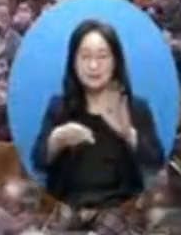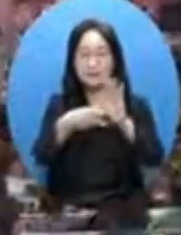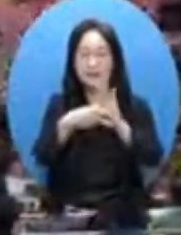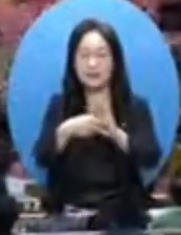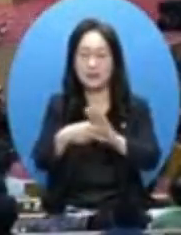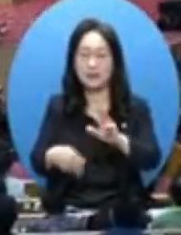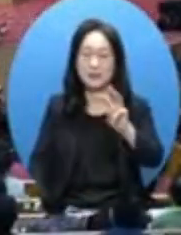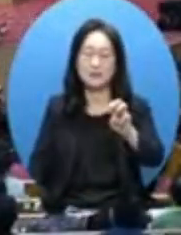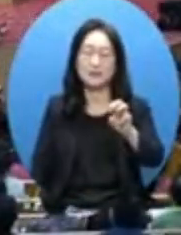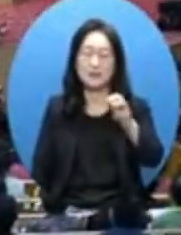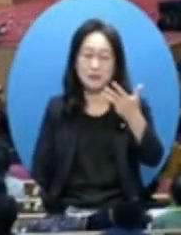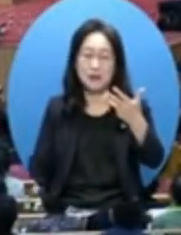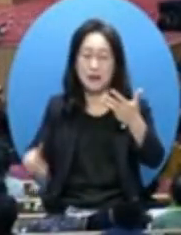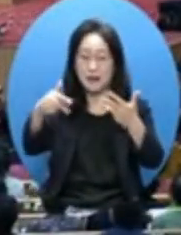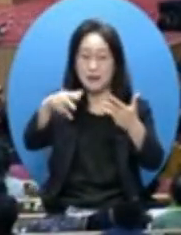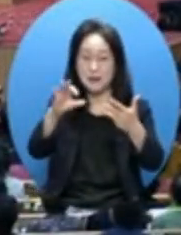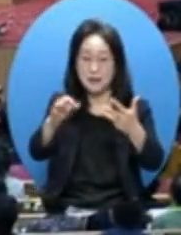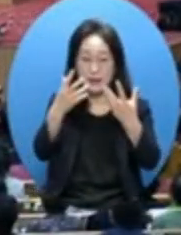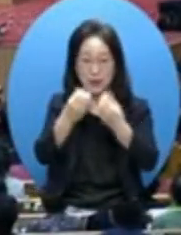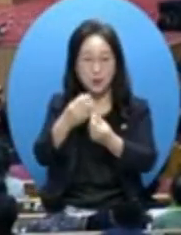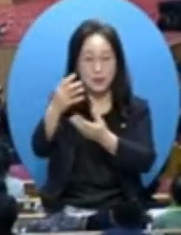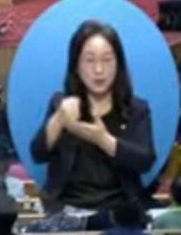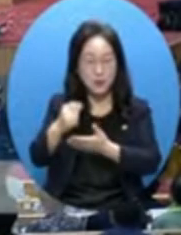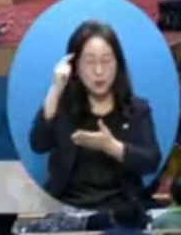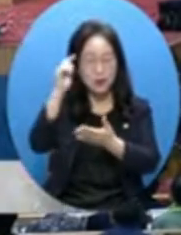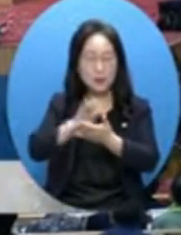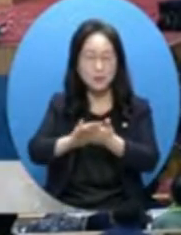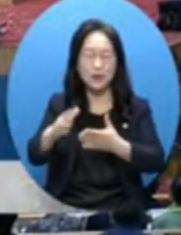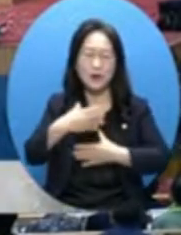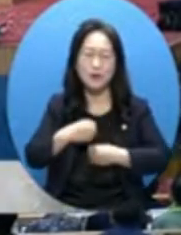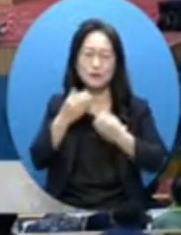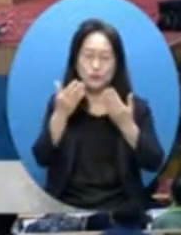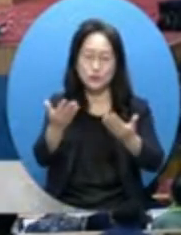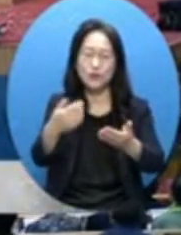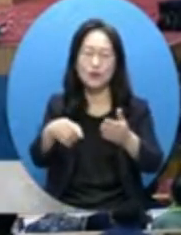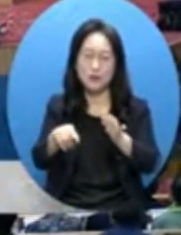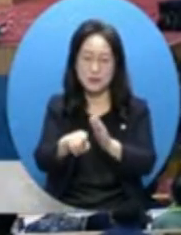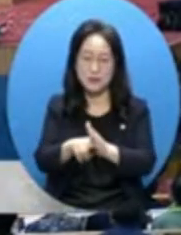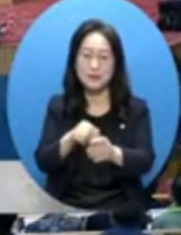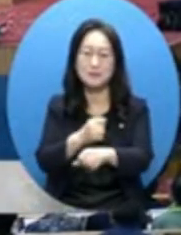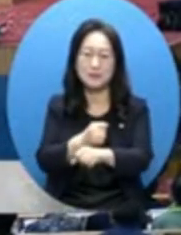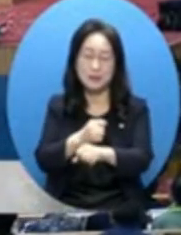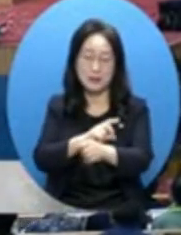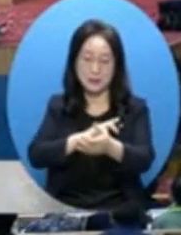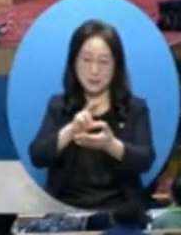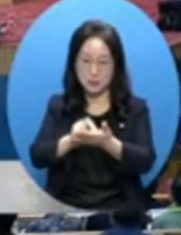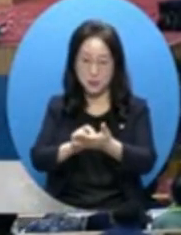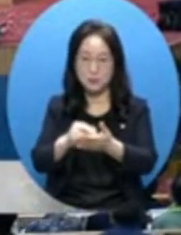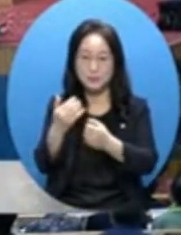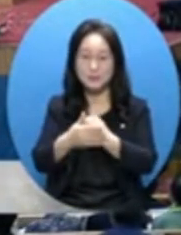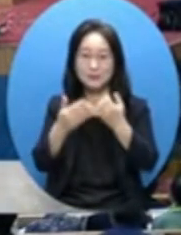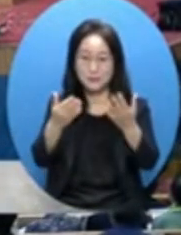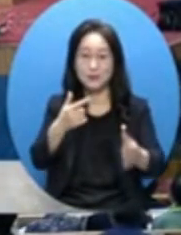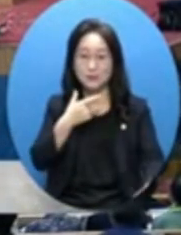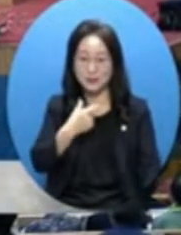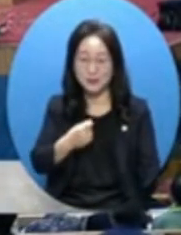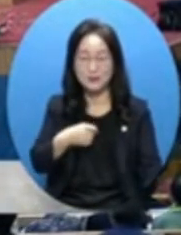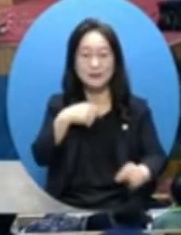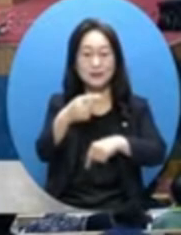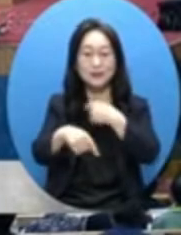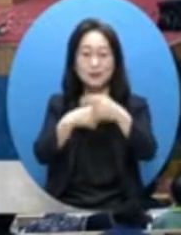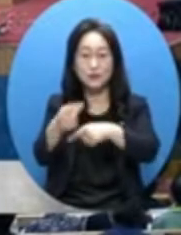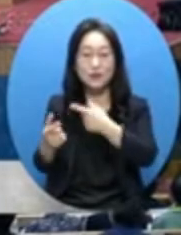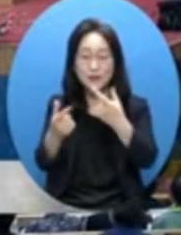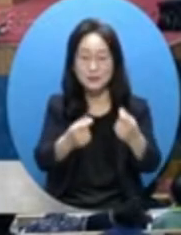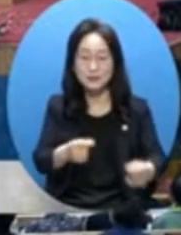이사야서 38장을 중심으로 해서 평안을 주려 하심이라 같은 제목으로 말씀의 은혜를 나누기 원합니다. 한번 제목을 따라해